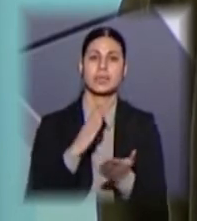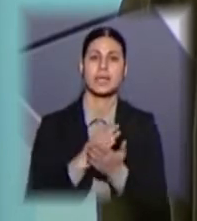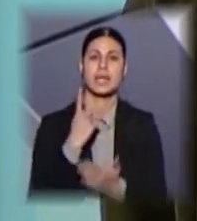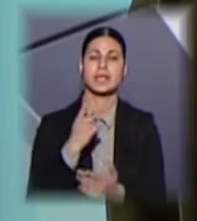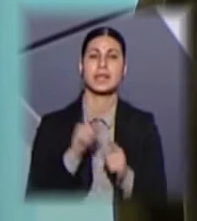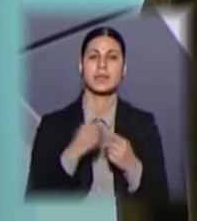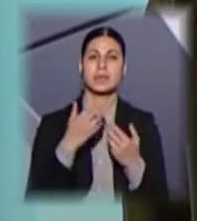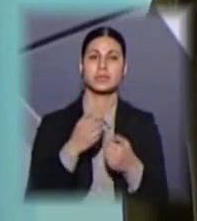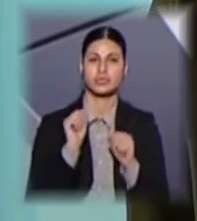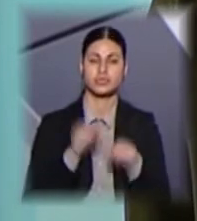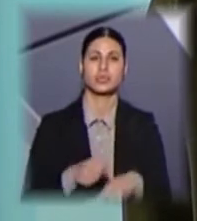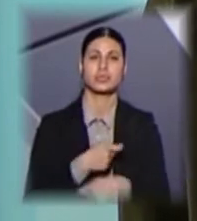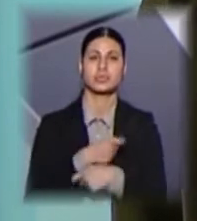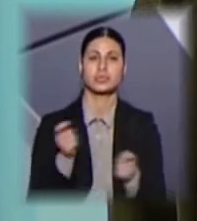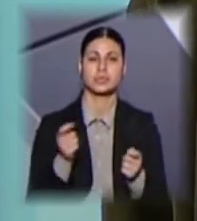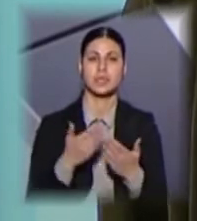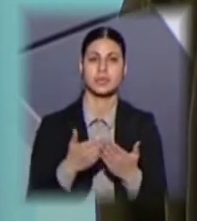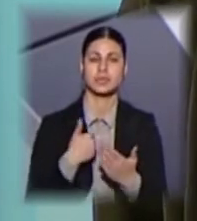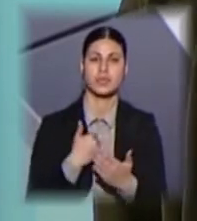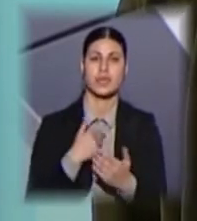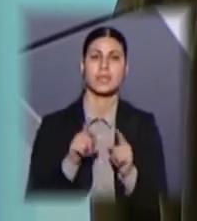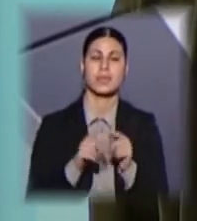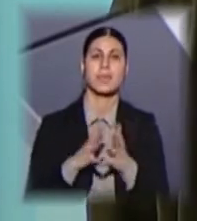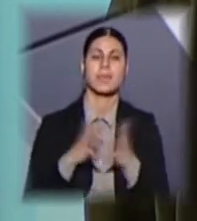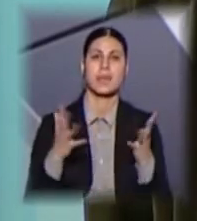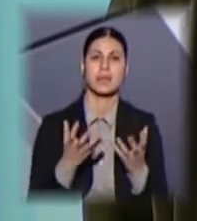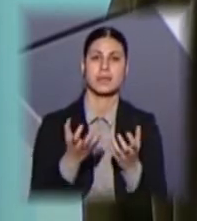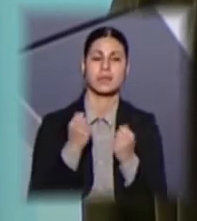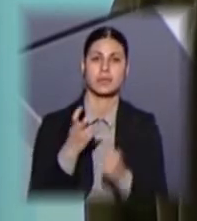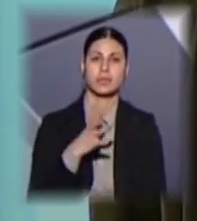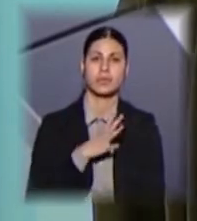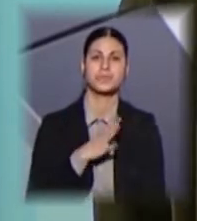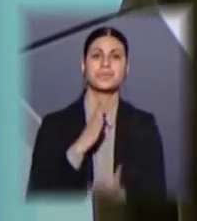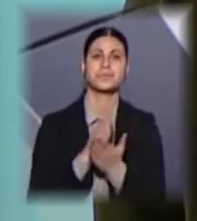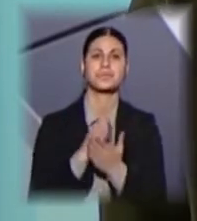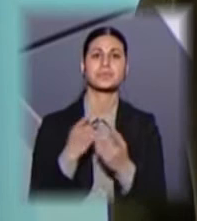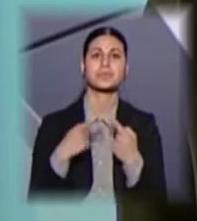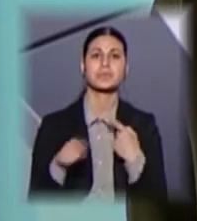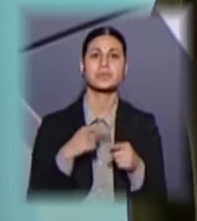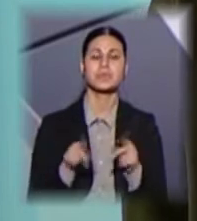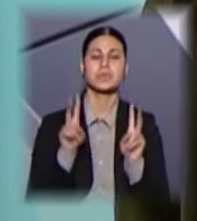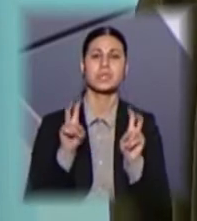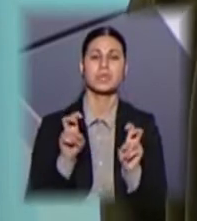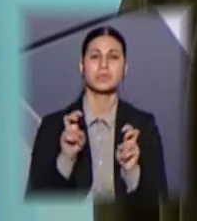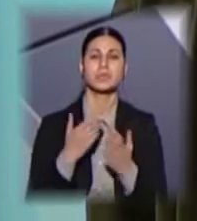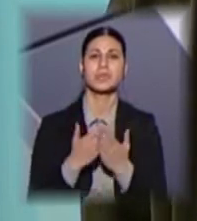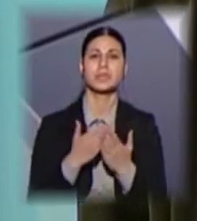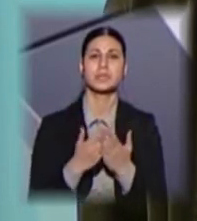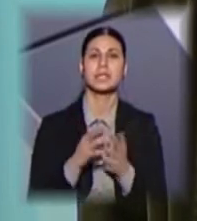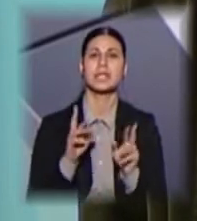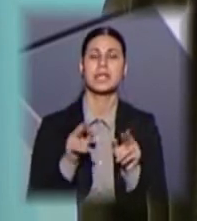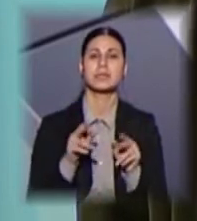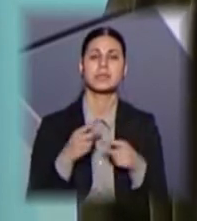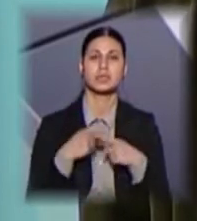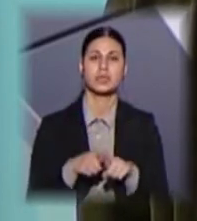ხელმისაწვდომობა, რაზეც სახელმწიფო აპელირებს, რა ჩვენ უფრო ხელმისაწვდომი გავხდეთ, მაგრამ არსებობს სხვა ღირებულებებიც, რას უნდა ეფუძნებოდეს ნებისმიერ ეს